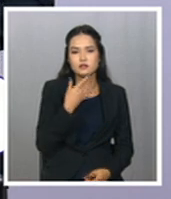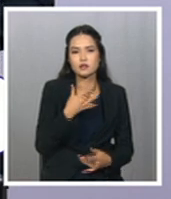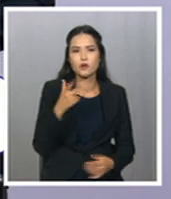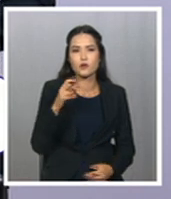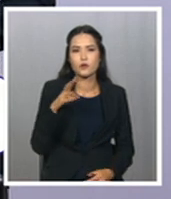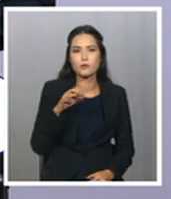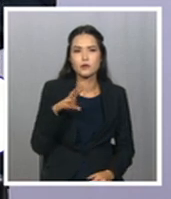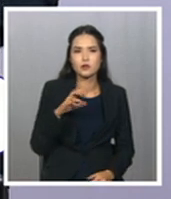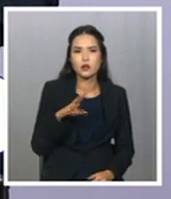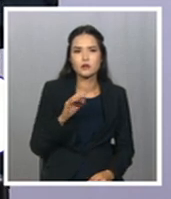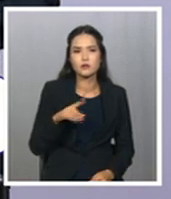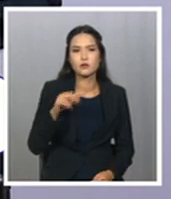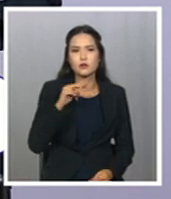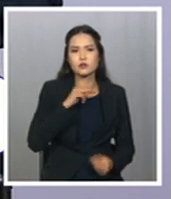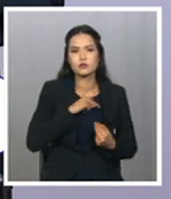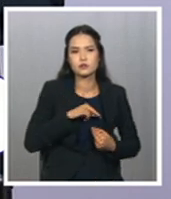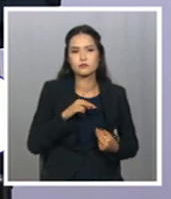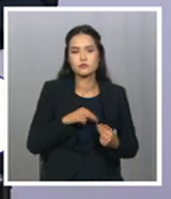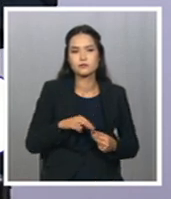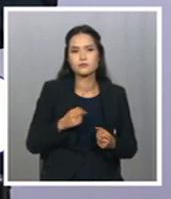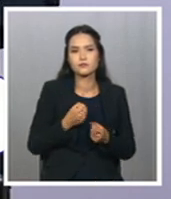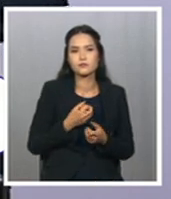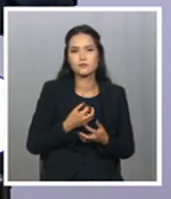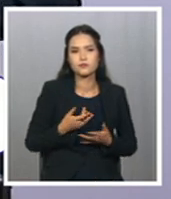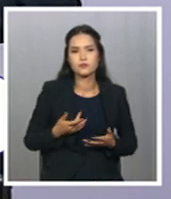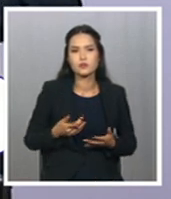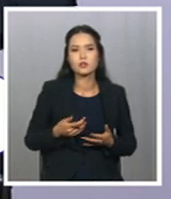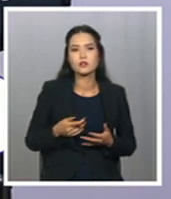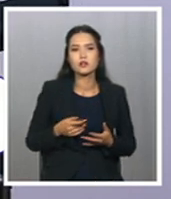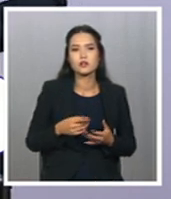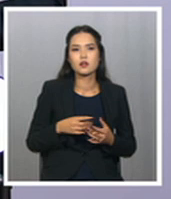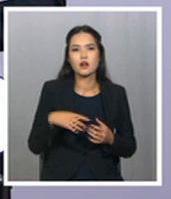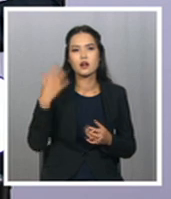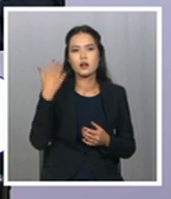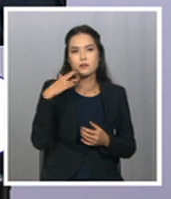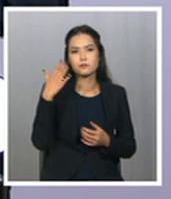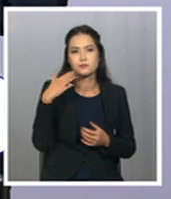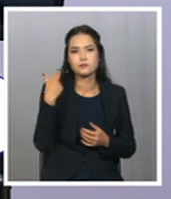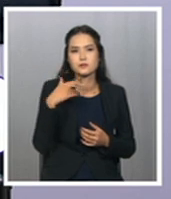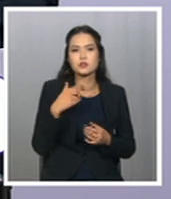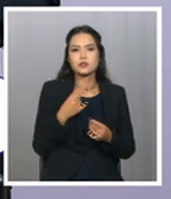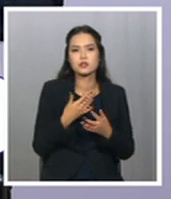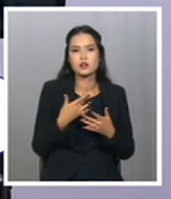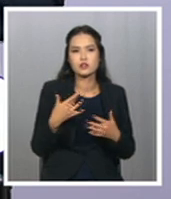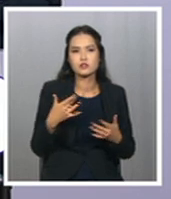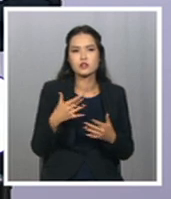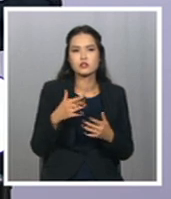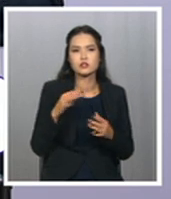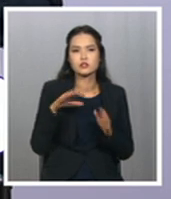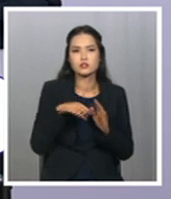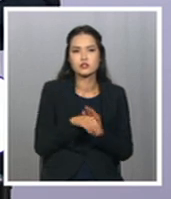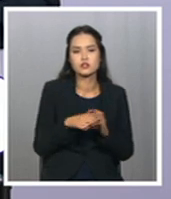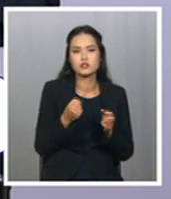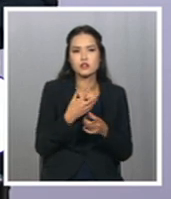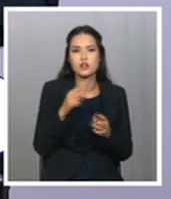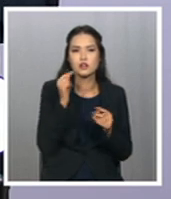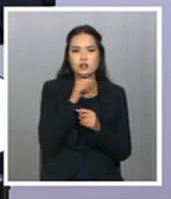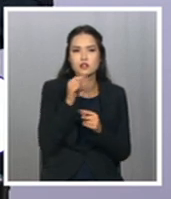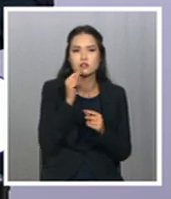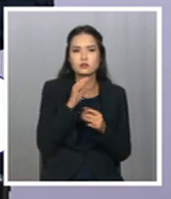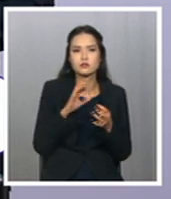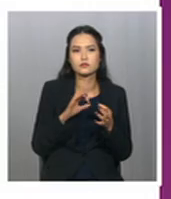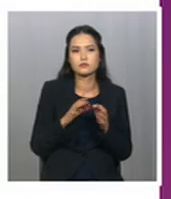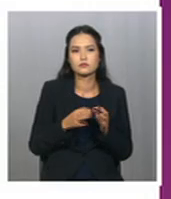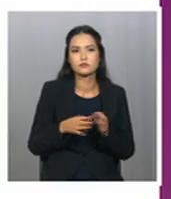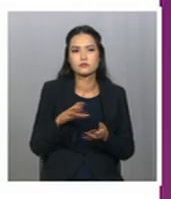қызметіне тағайындалады. Әрине, бұл өте жауапты еді, өйткені бұл Америка Құрама Штаттарындағы ірі экономикалық аймақ болып